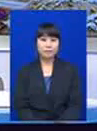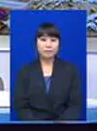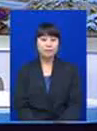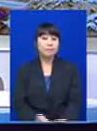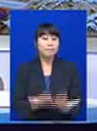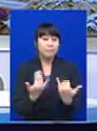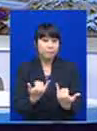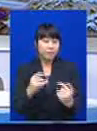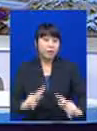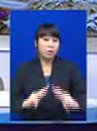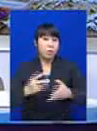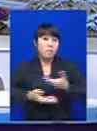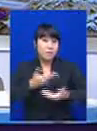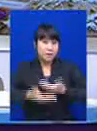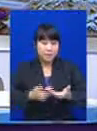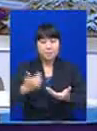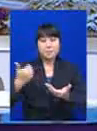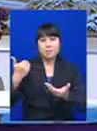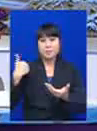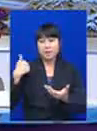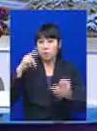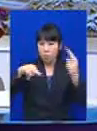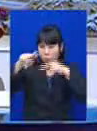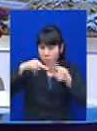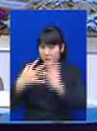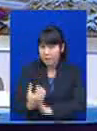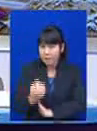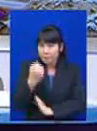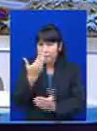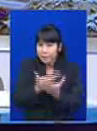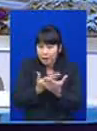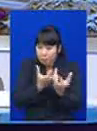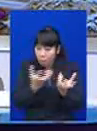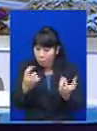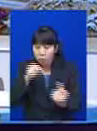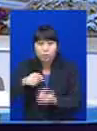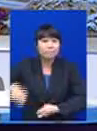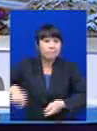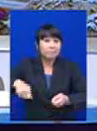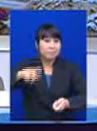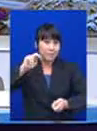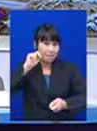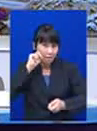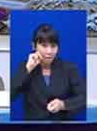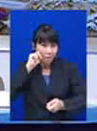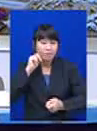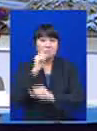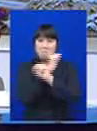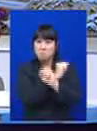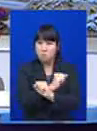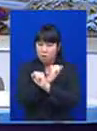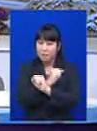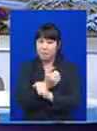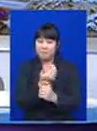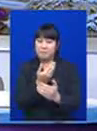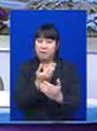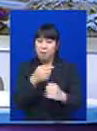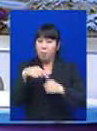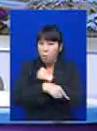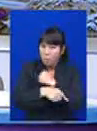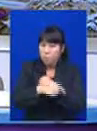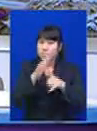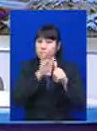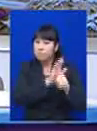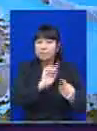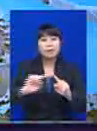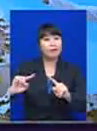ขณะที่กระทรวงพาณิชย์นะครับได้มีมาตรการคุมเข้มเรื่องของราคาสินค้าในช่วงเทศกาลสงกรานต์นะครับเพื่อไม่ให้มีการเอาเปรียบผู้บริโภค